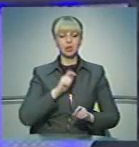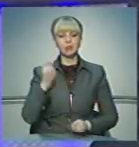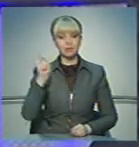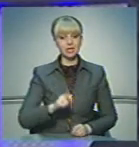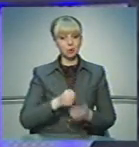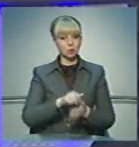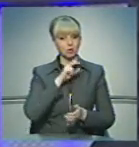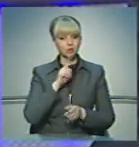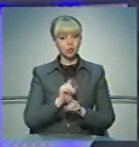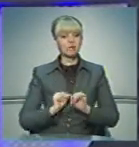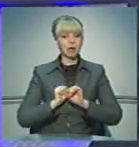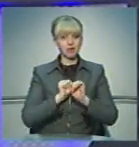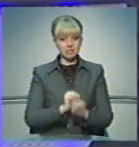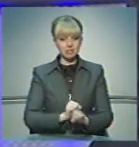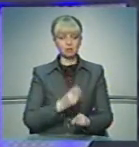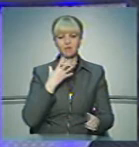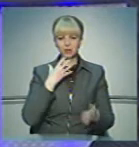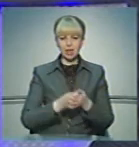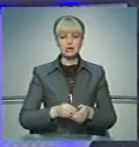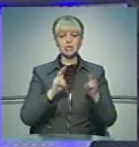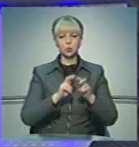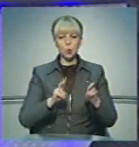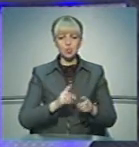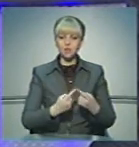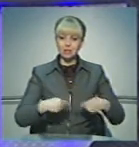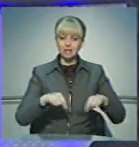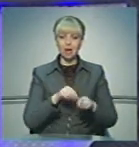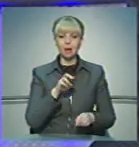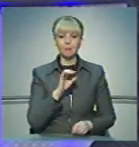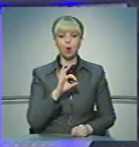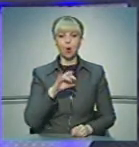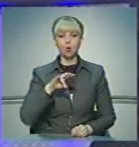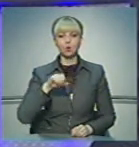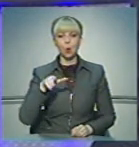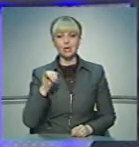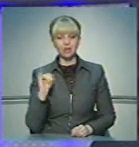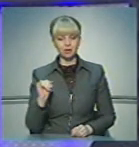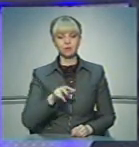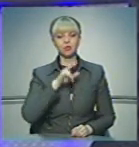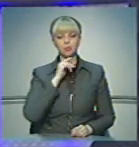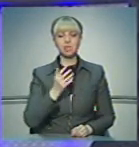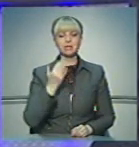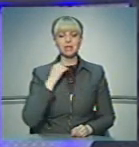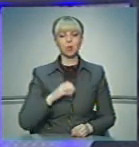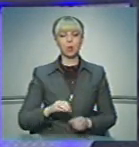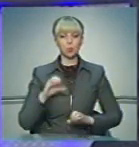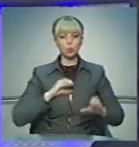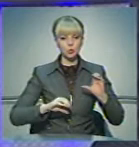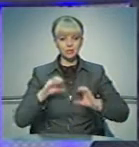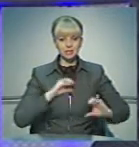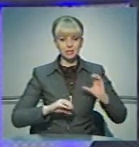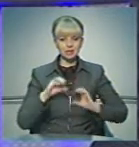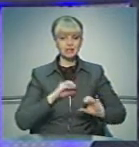до Чернівців, аби захистити власні дослідження у галузі біології. У Чернівецькому національному університеті імені